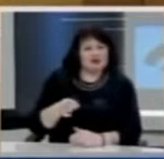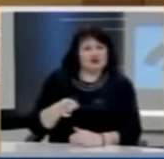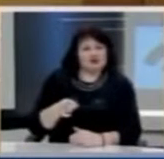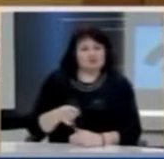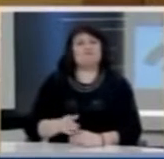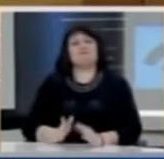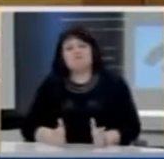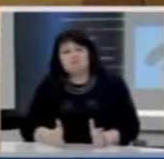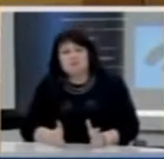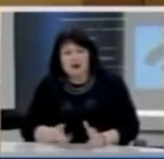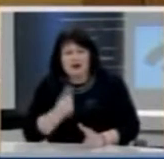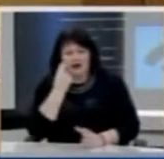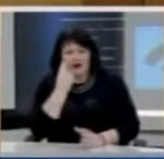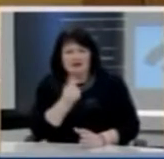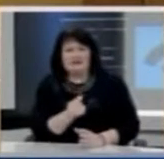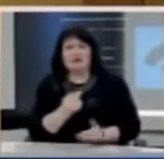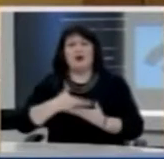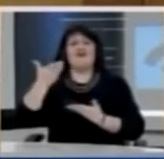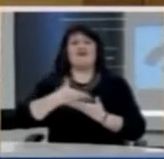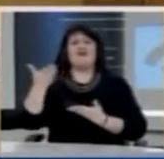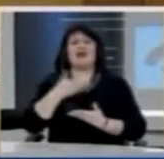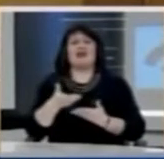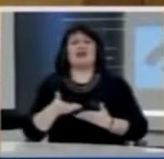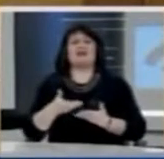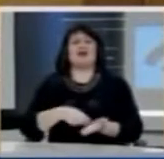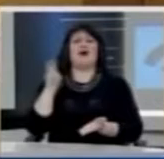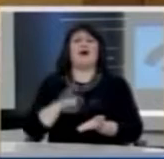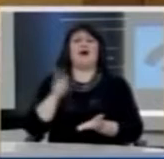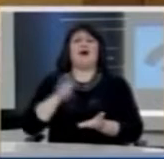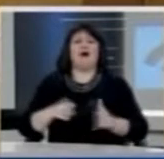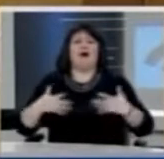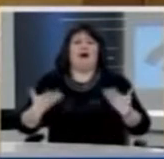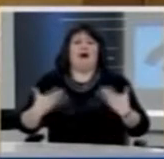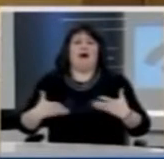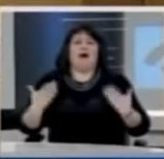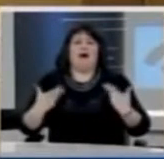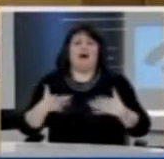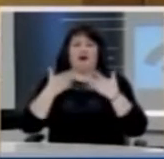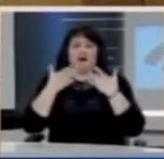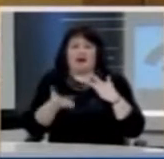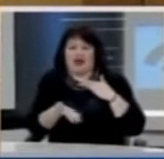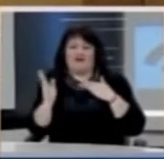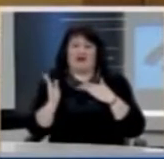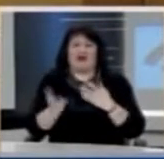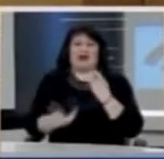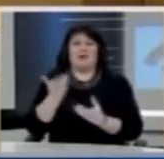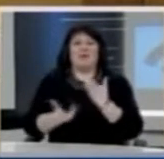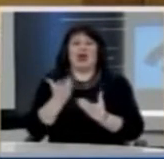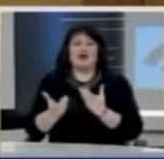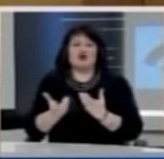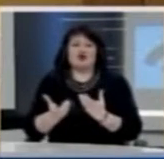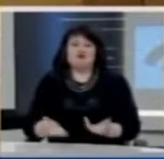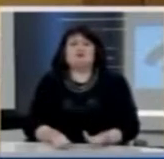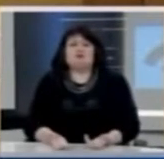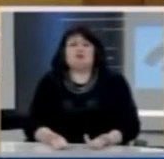Βλέπω ακόμα και τις εφημερίδες σας να πανηγυρίζουν για την απομάκρυνση του κύριου Καμένου, λες